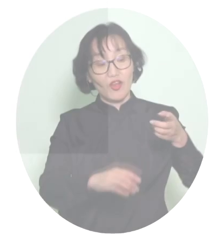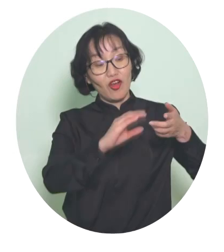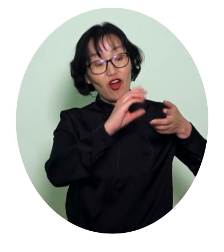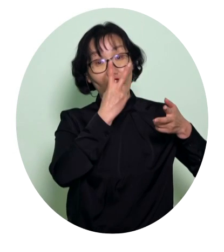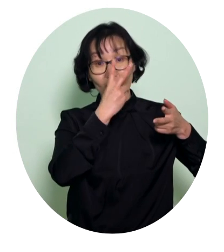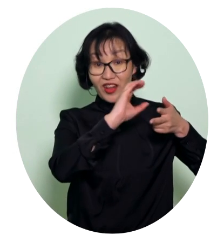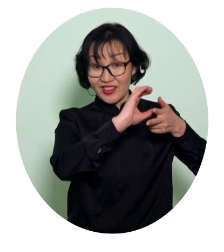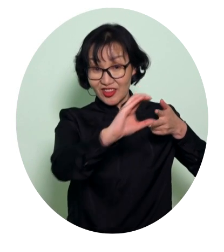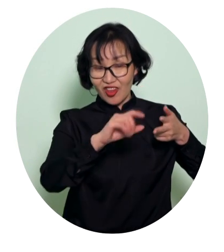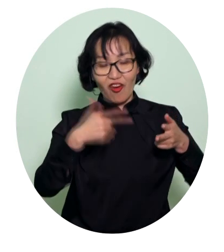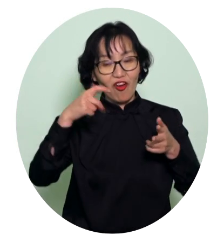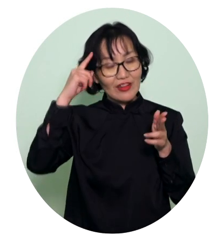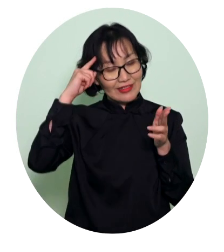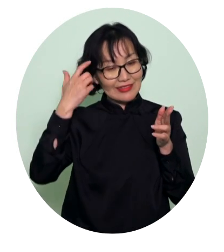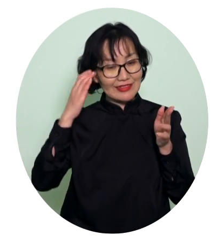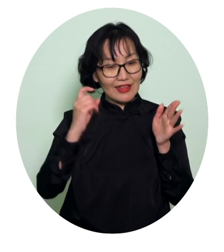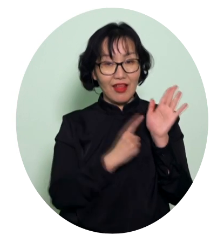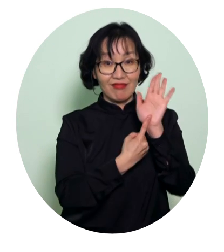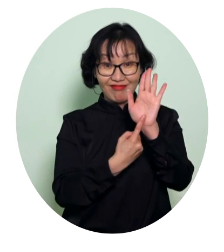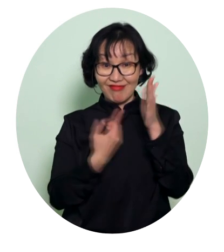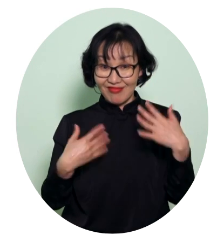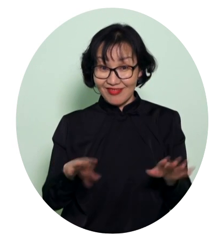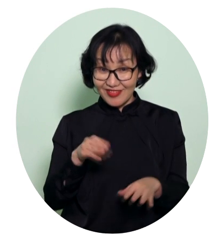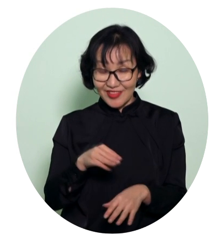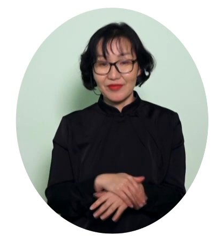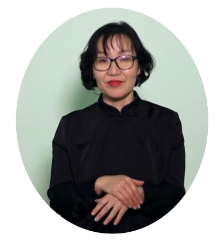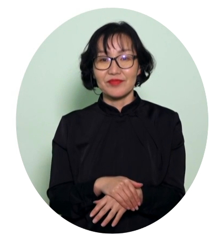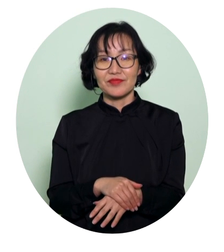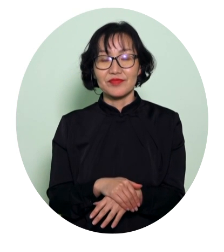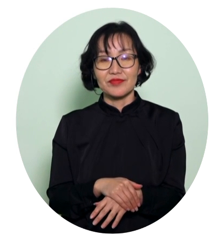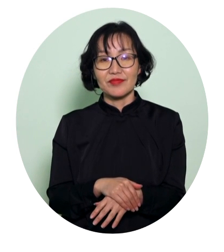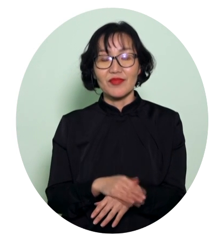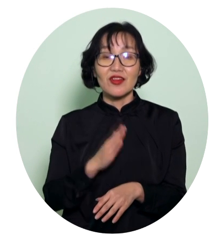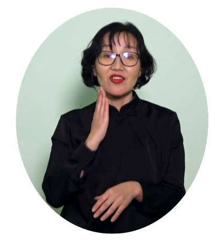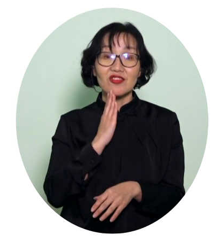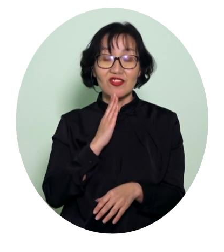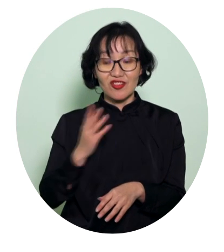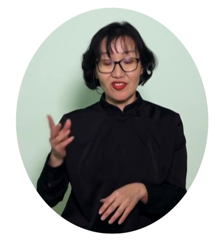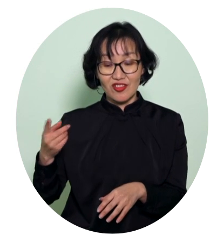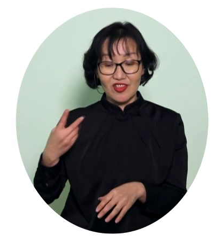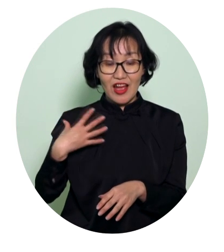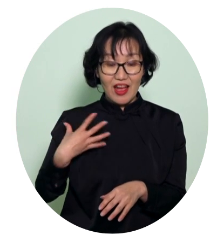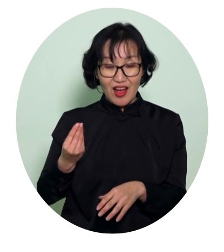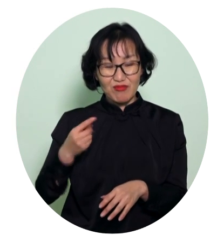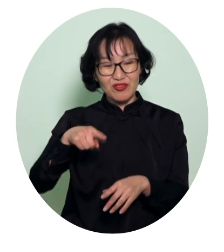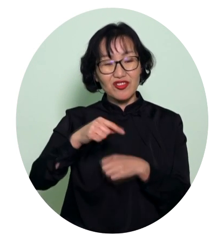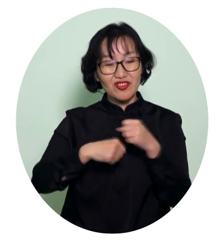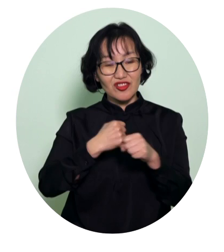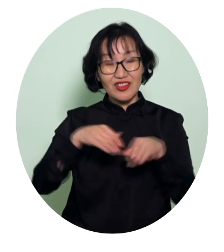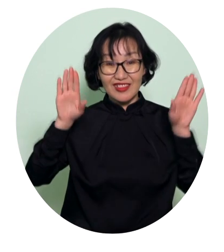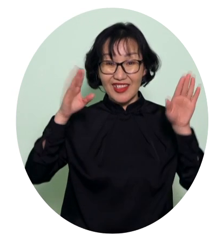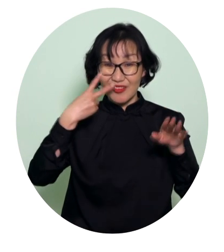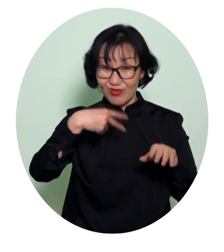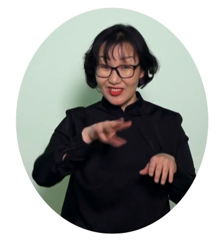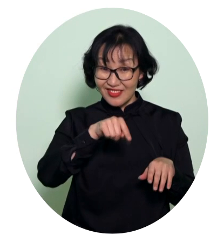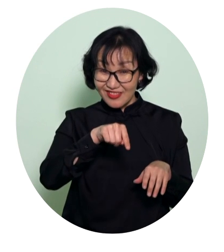За, 2 дугаар хэсгийнхаа гол санааг бид нэр. За, үлдсэн Ижийтэйгээ